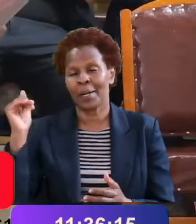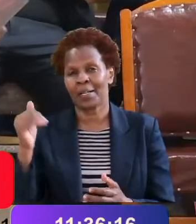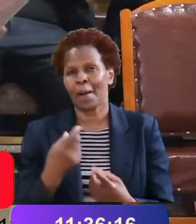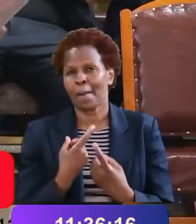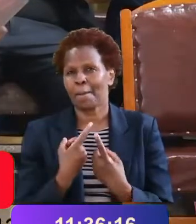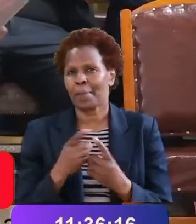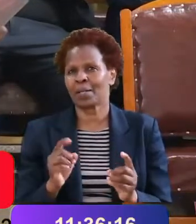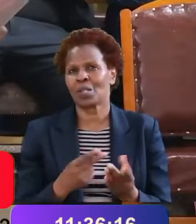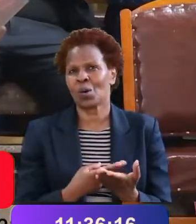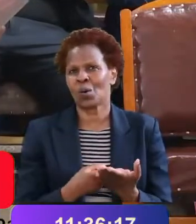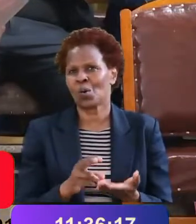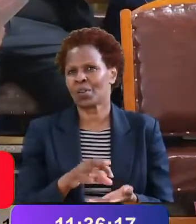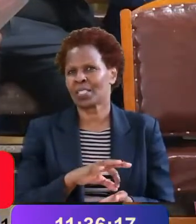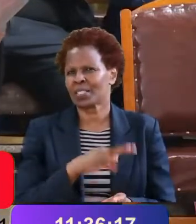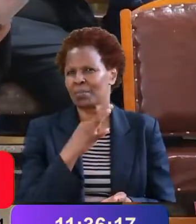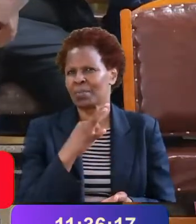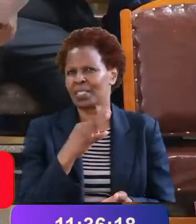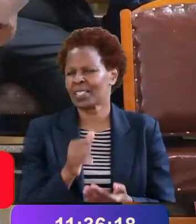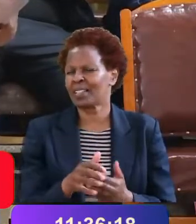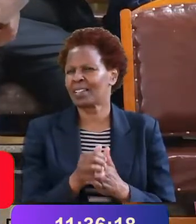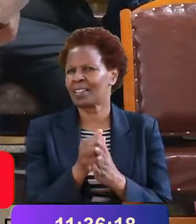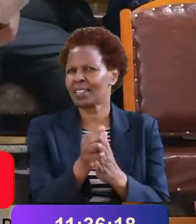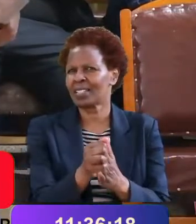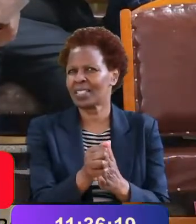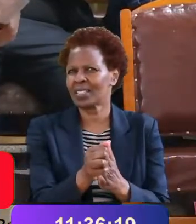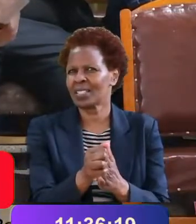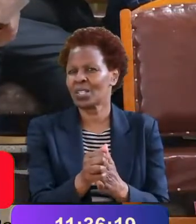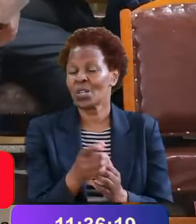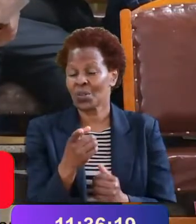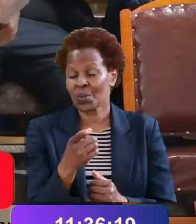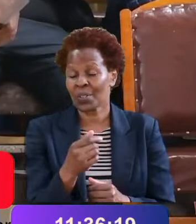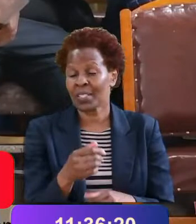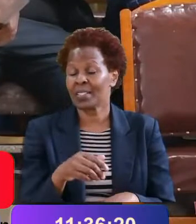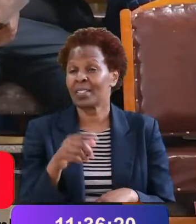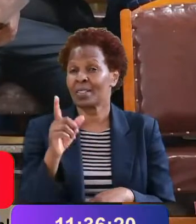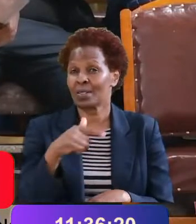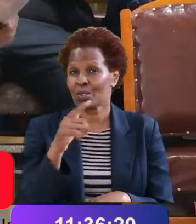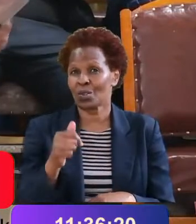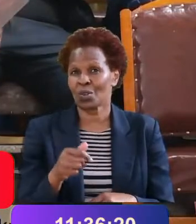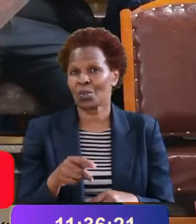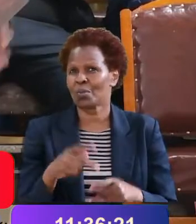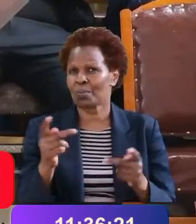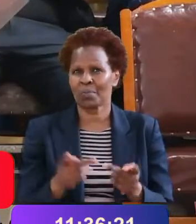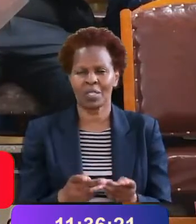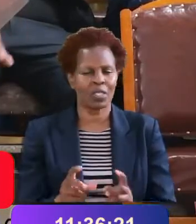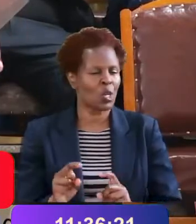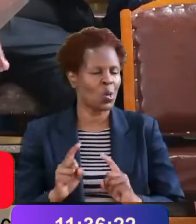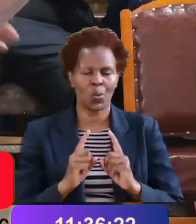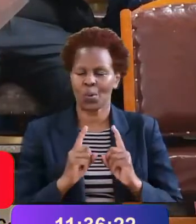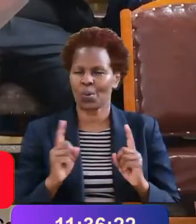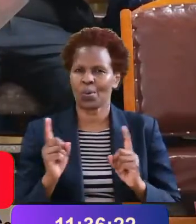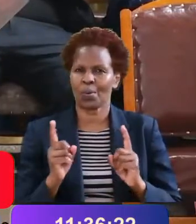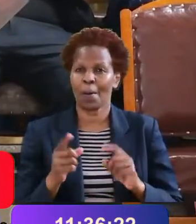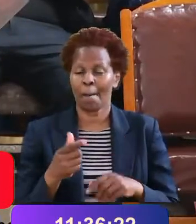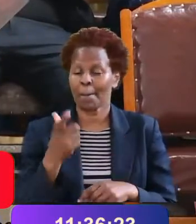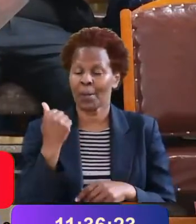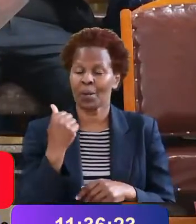wakati atakupeleka mahali uende ukisema ni Kenya ajeru. Hakuna. Hakuna, kwa sababu